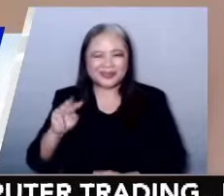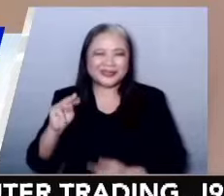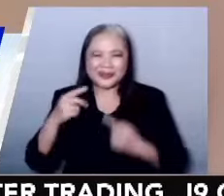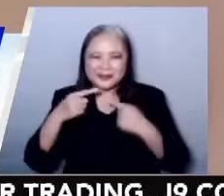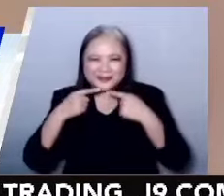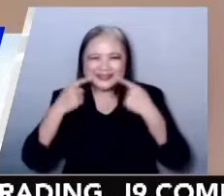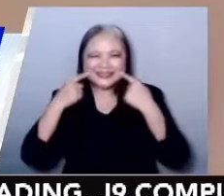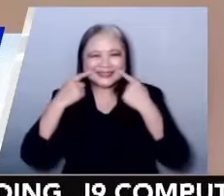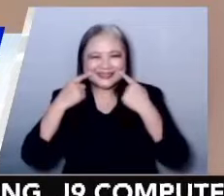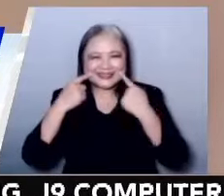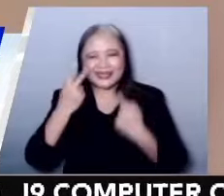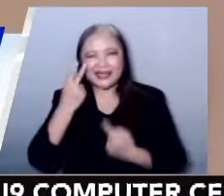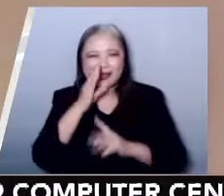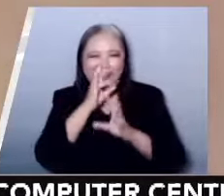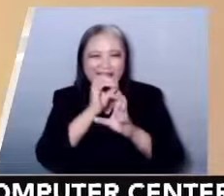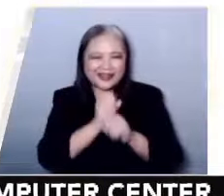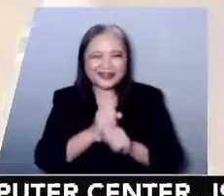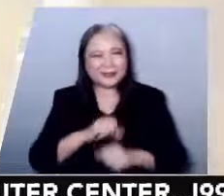Beauty.